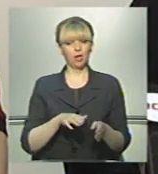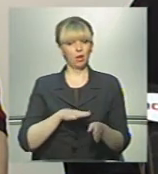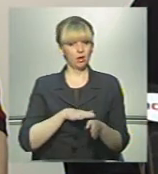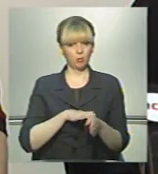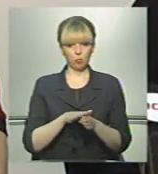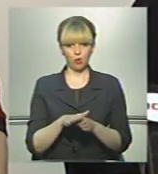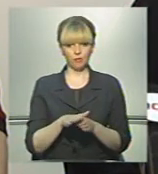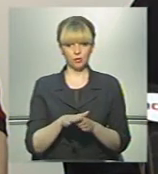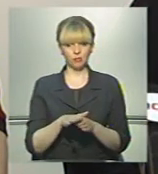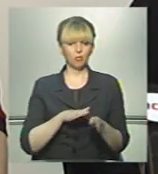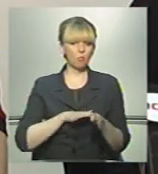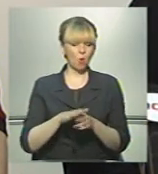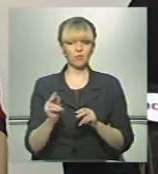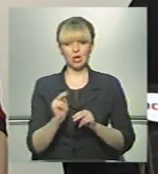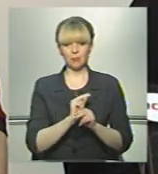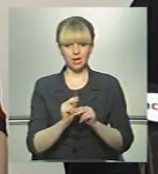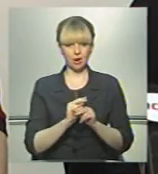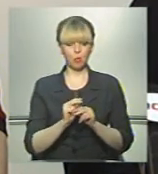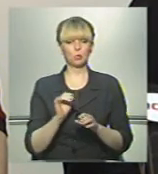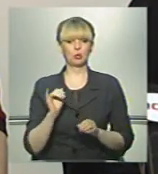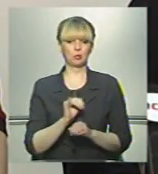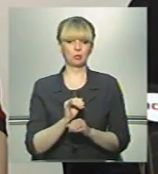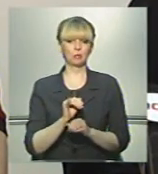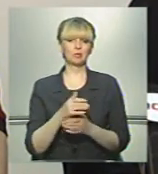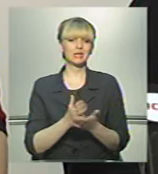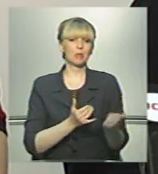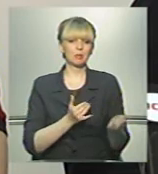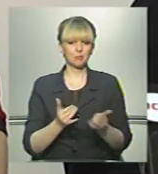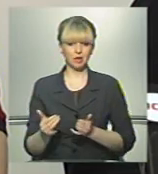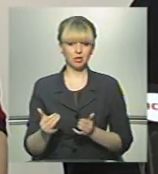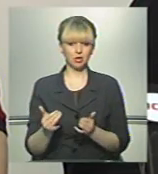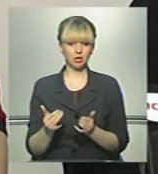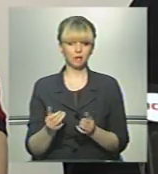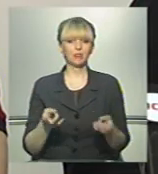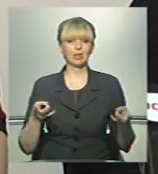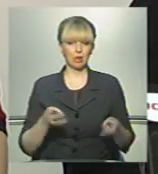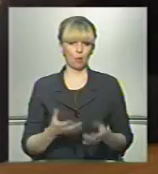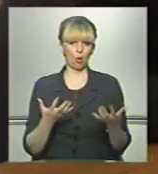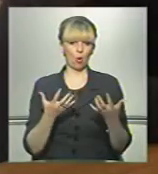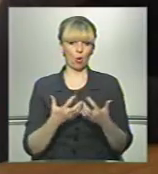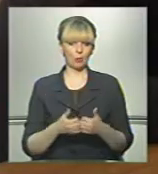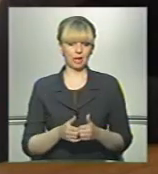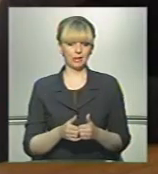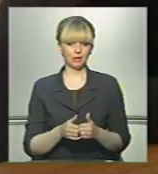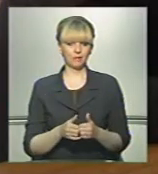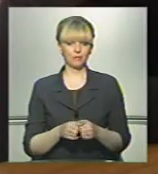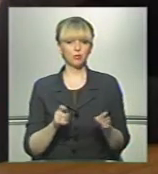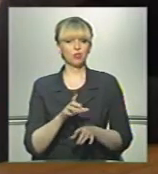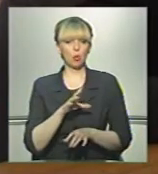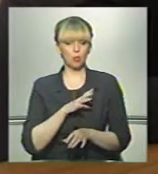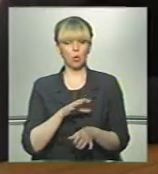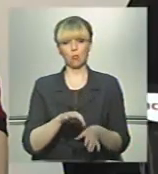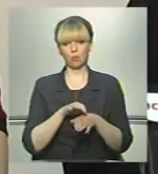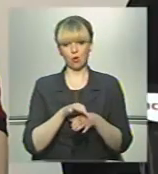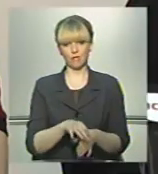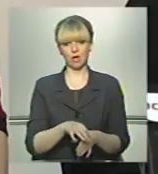повністю з повним ремонтом і забезпеченням необхідного обладнання, що було